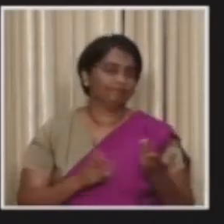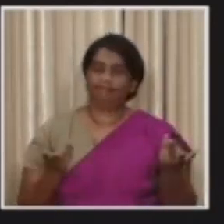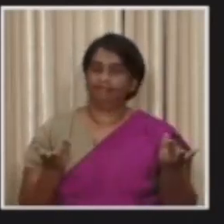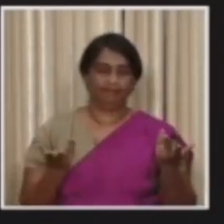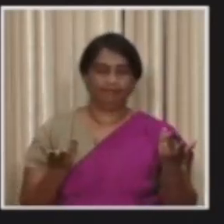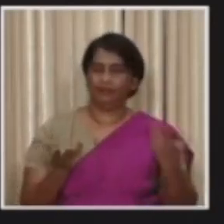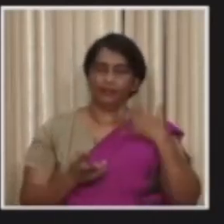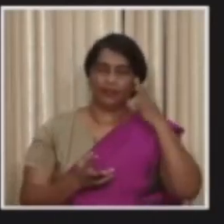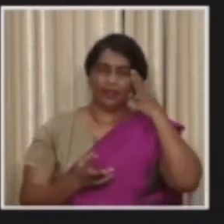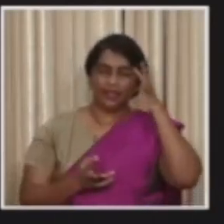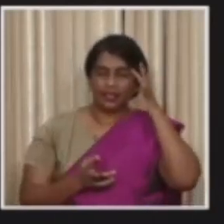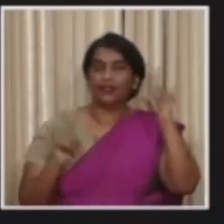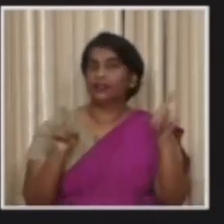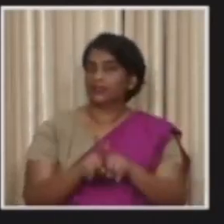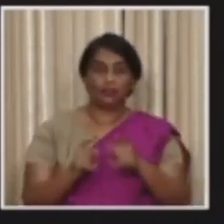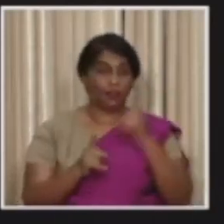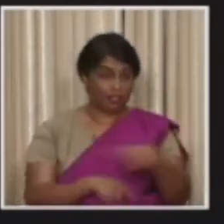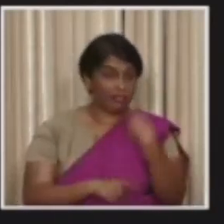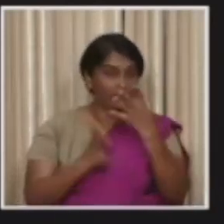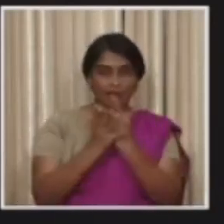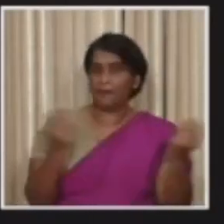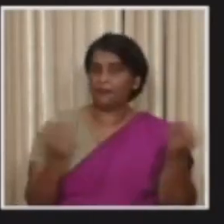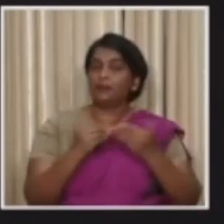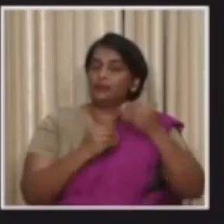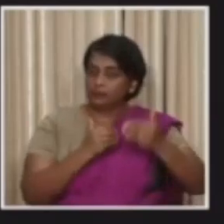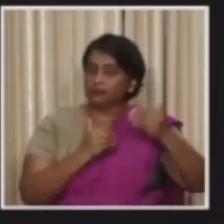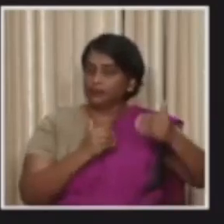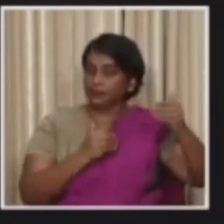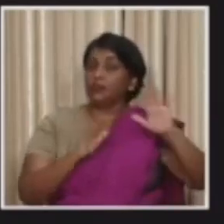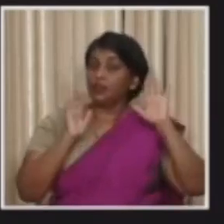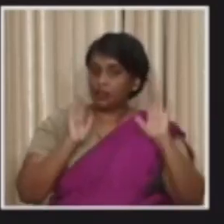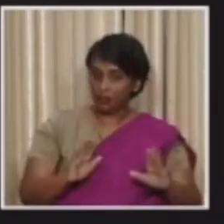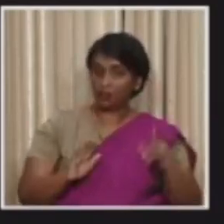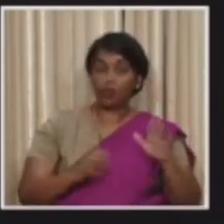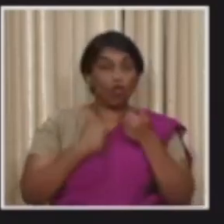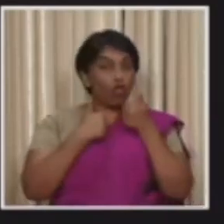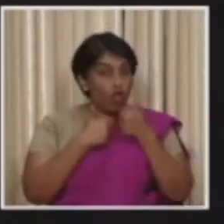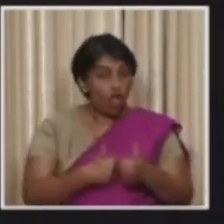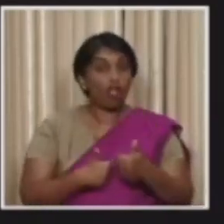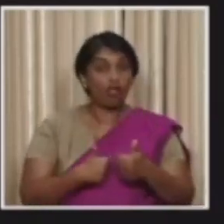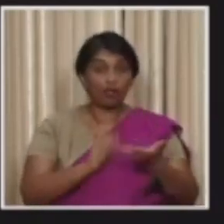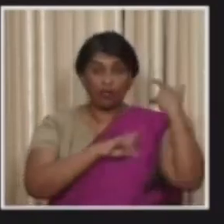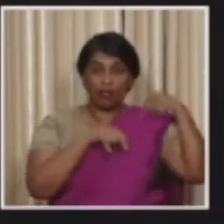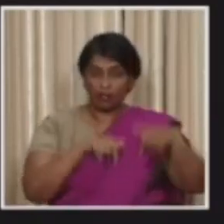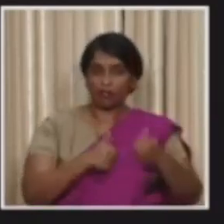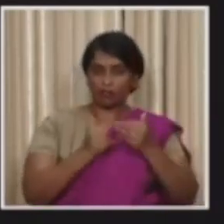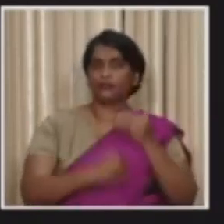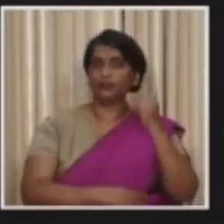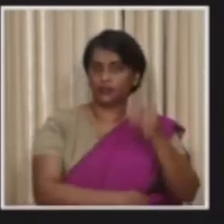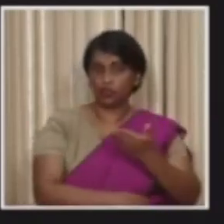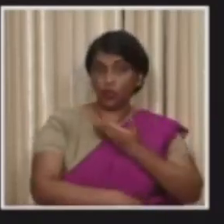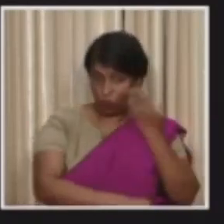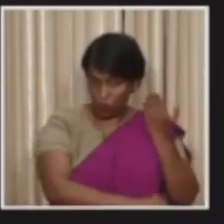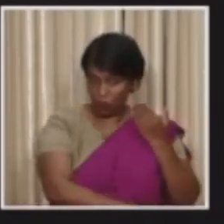සම්පූර්ණ මිත්‍යාවක්. එවැනි දෙයක් වෙන්නේ නෑ. කාලයක් ගනී. නමුත් හොඳයි තිබුණට වඩා වන් ප්‍රගමණයක් අපිට ලබා ගන්න පුළුවන්